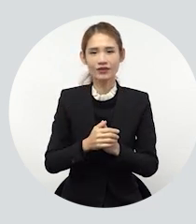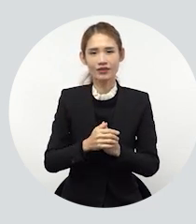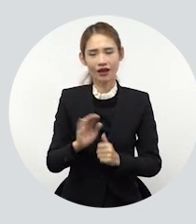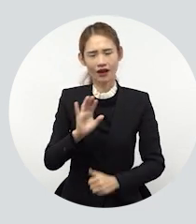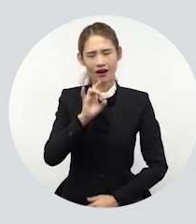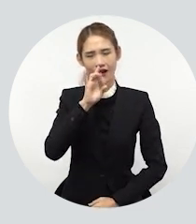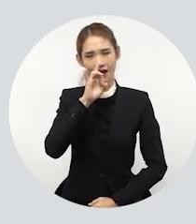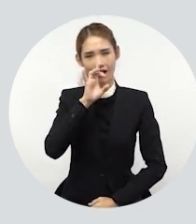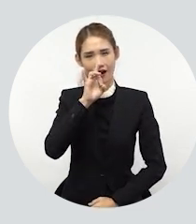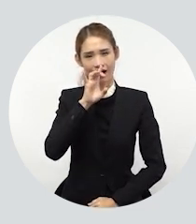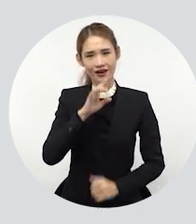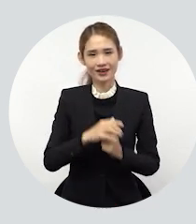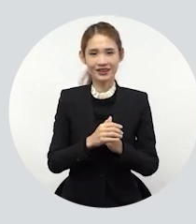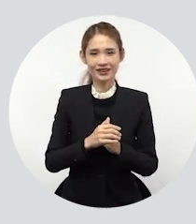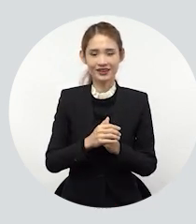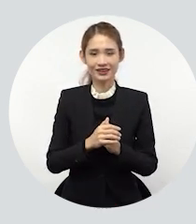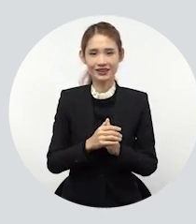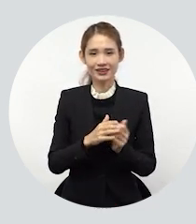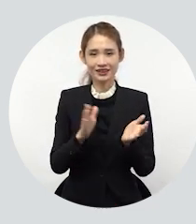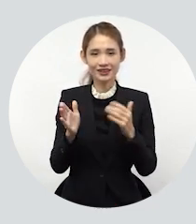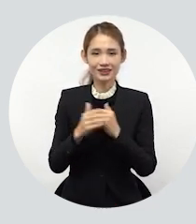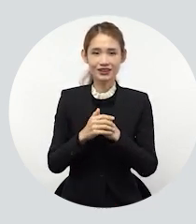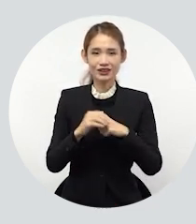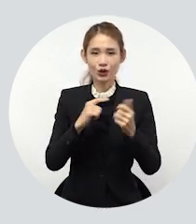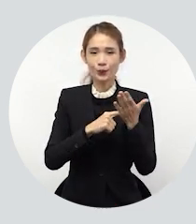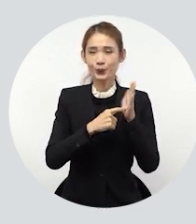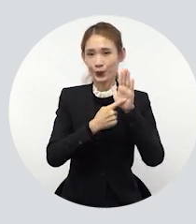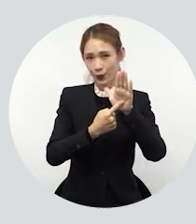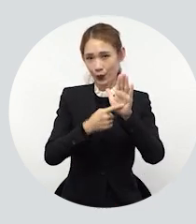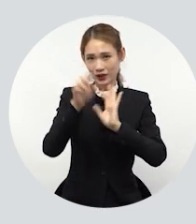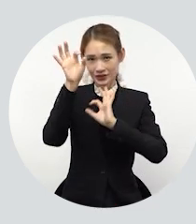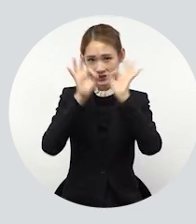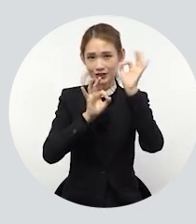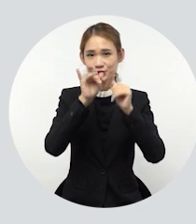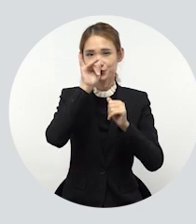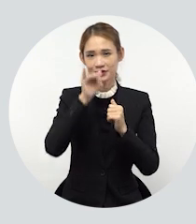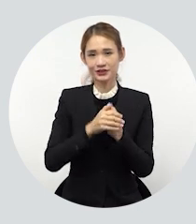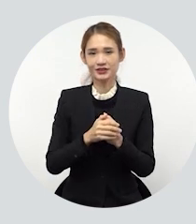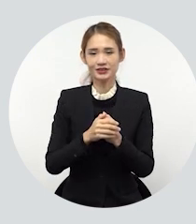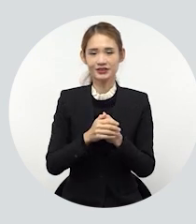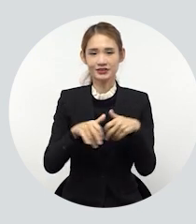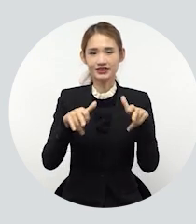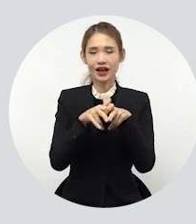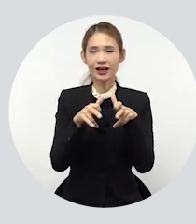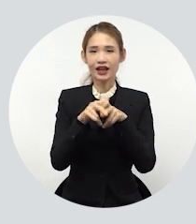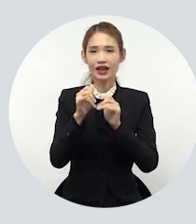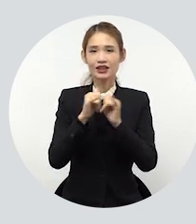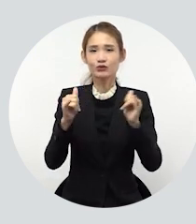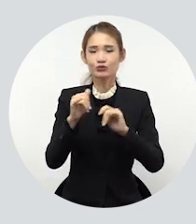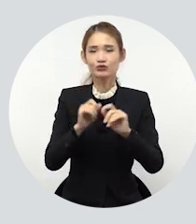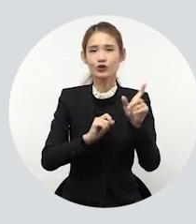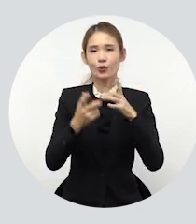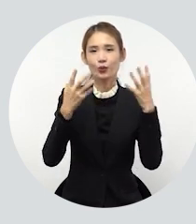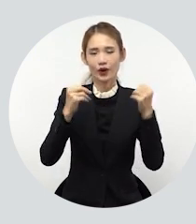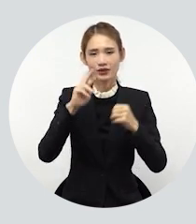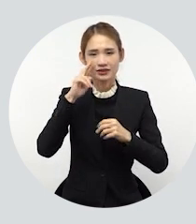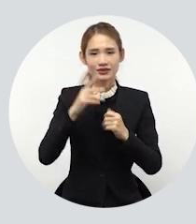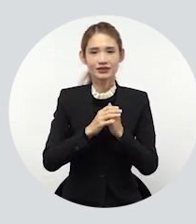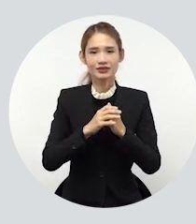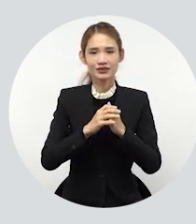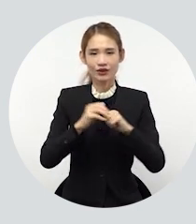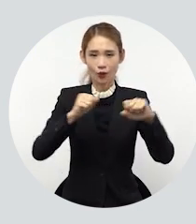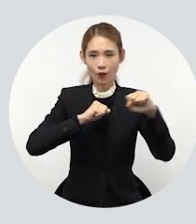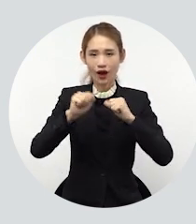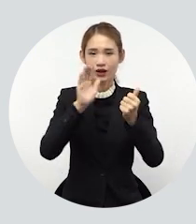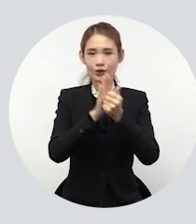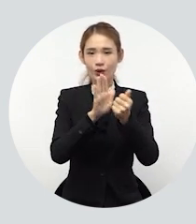아, 이런 표현 쓰면 안 되겠구나. 활동보조사라는 표현에 잘못된 지점들이 네. 있어요. 이게 장애 당사자들도 많이 틀릴 수밖에 없는 일단 게